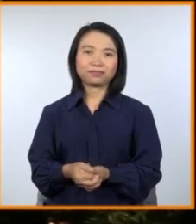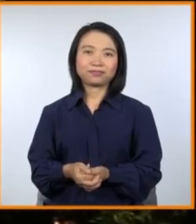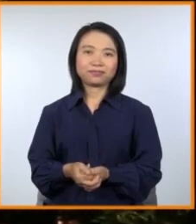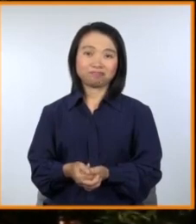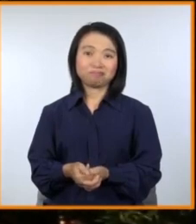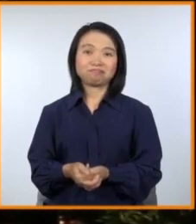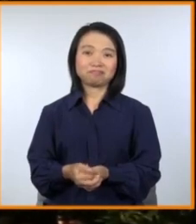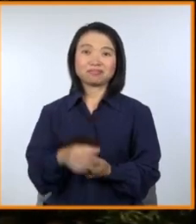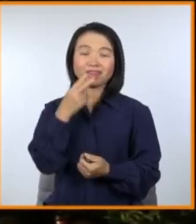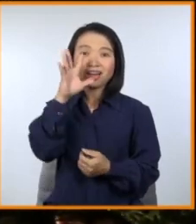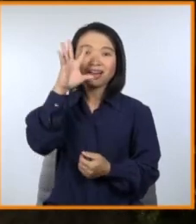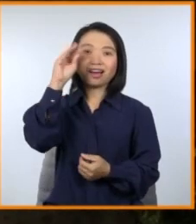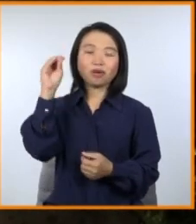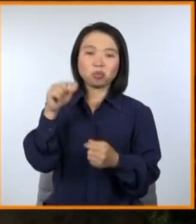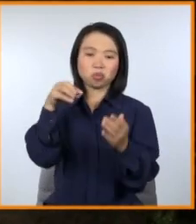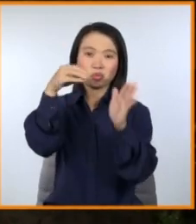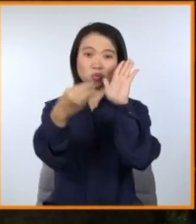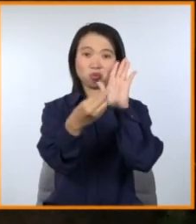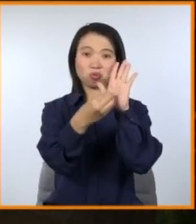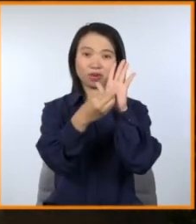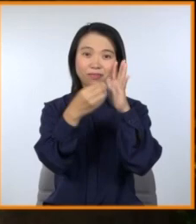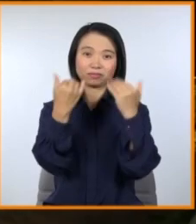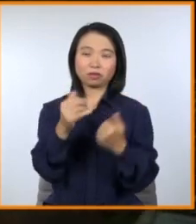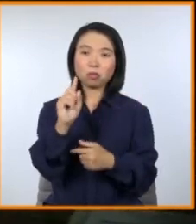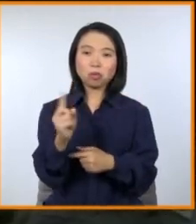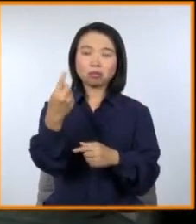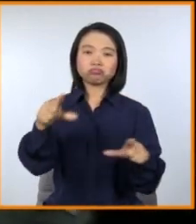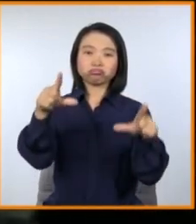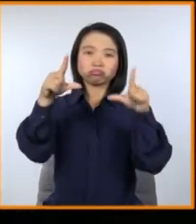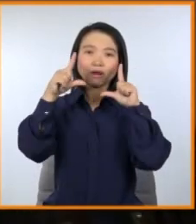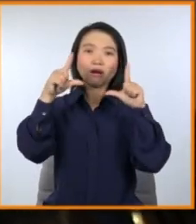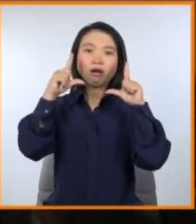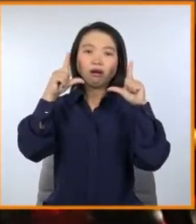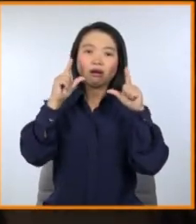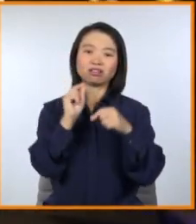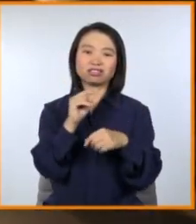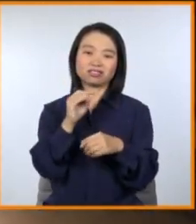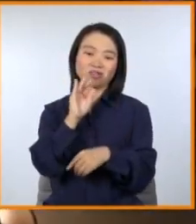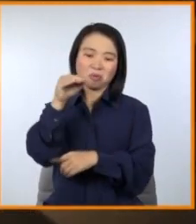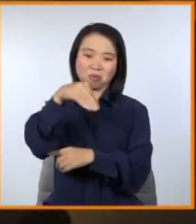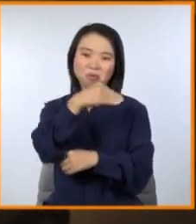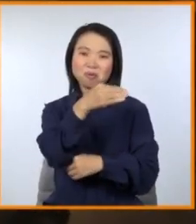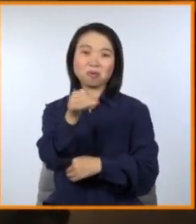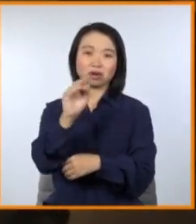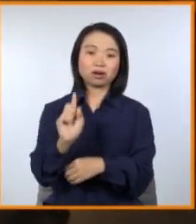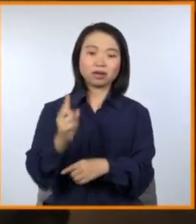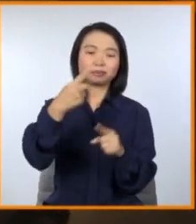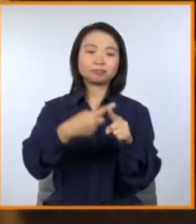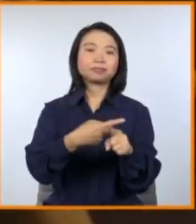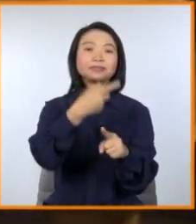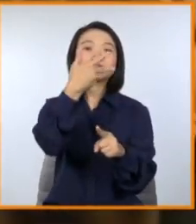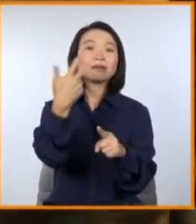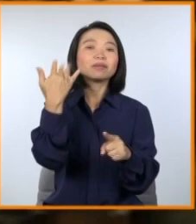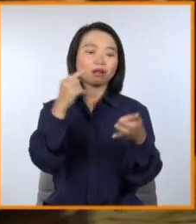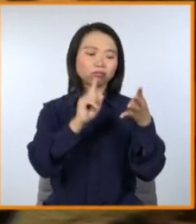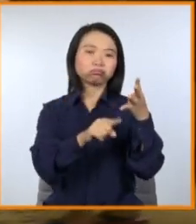คุณผู้ชมคะดาวดวงใหม่ใจกลางกรุงเทพอุบัติขึ้นแล้วนะคะในชื่อ Dinosaur Planet หลังเปิดให้เข้าชมตั้งแต่ปลายเดือนมีนาคมที่ผ่านม